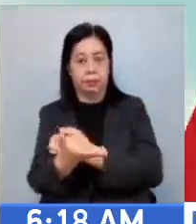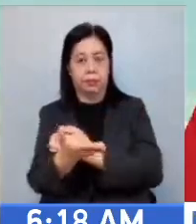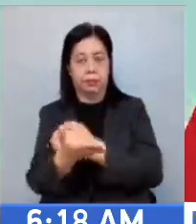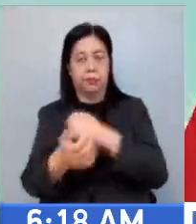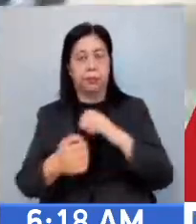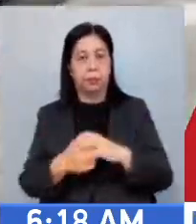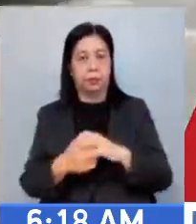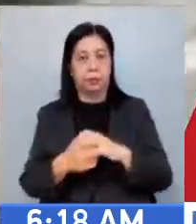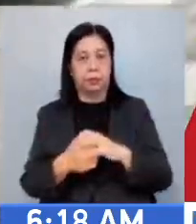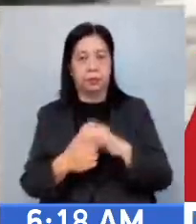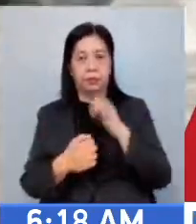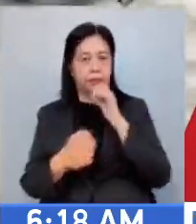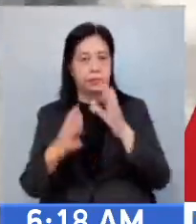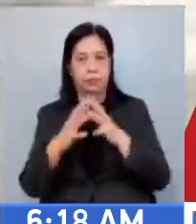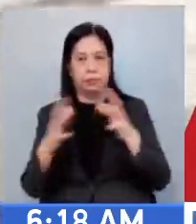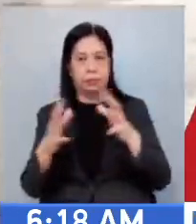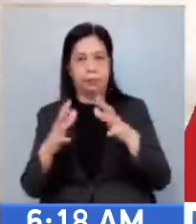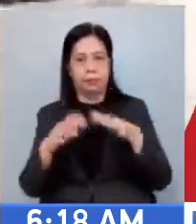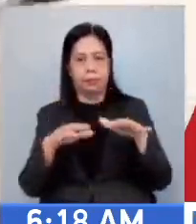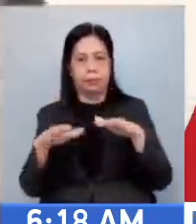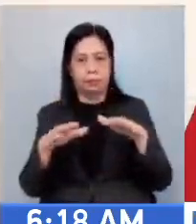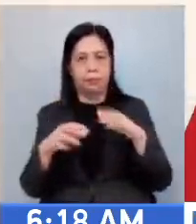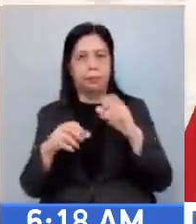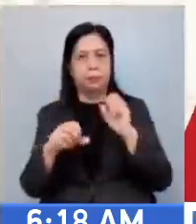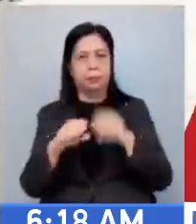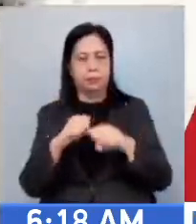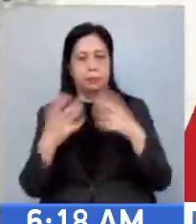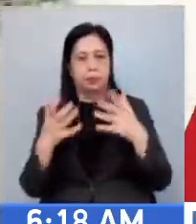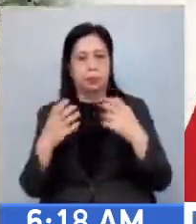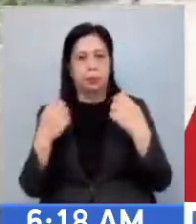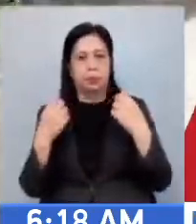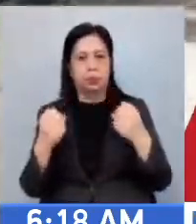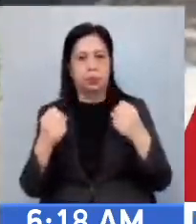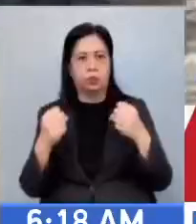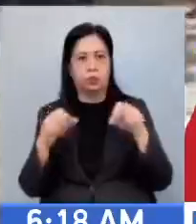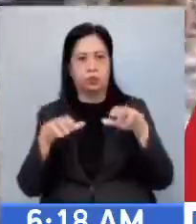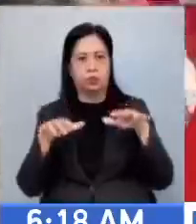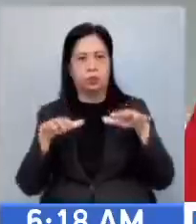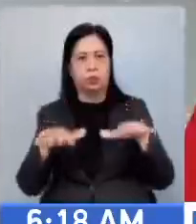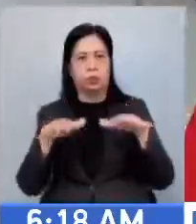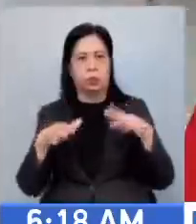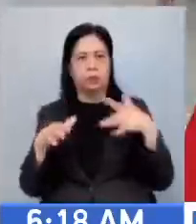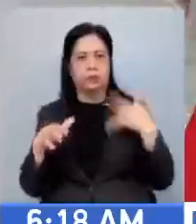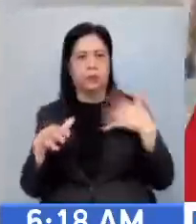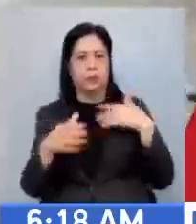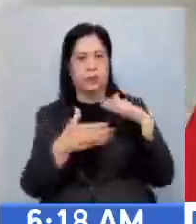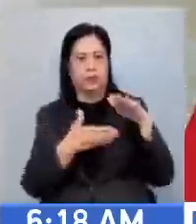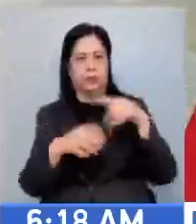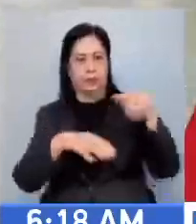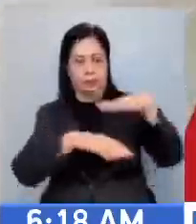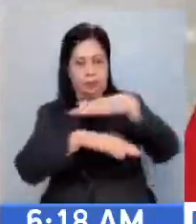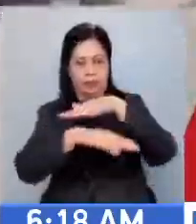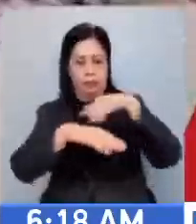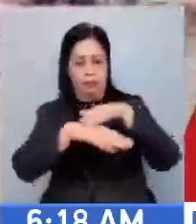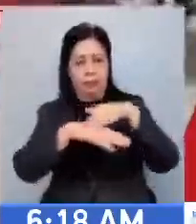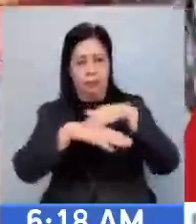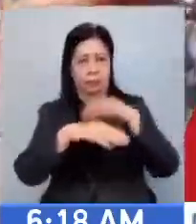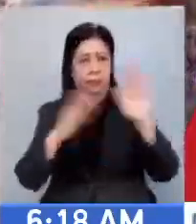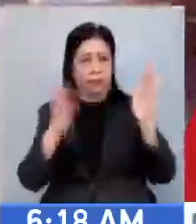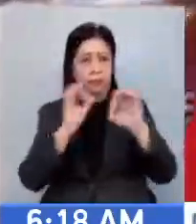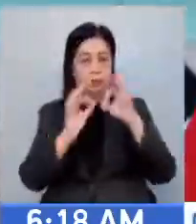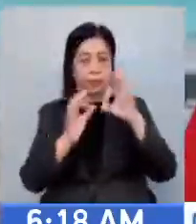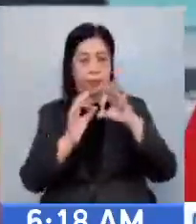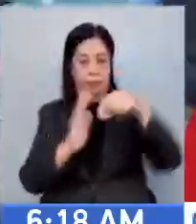masyadong nauubos, kaya malakas ang pagkaramdam ng mga tao sa ibabaw. Mm-hmm. Kumpara kung ang lindol ay malalim, mga